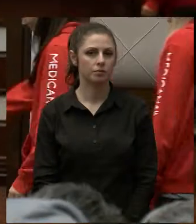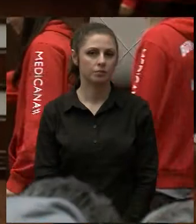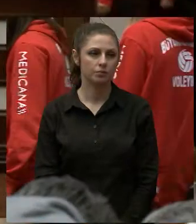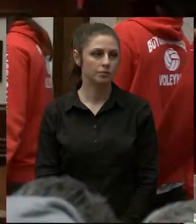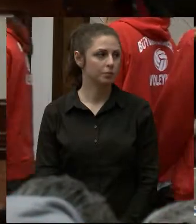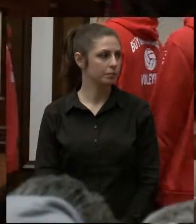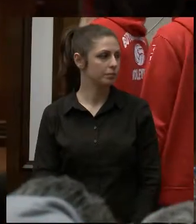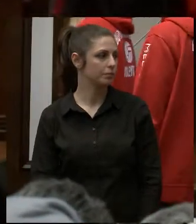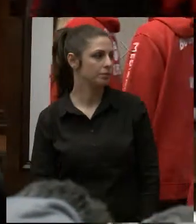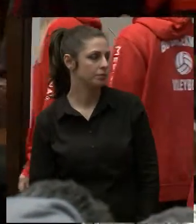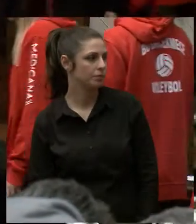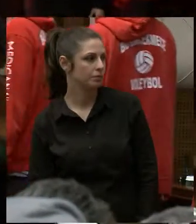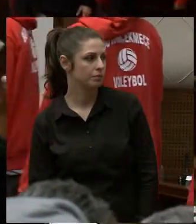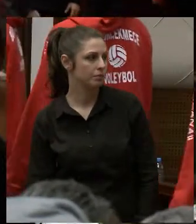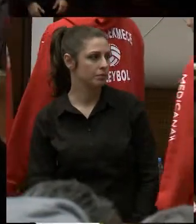Voleybol.